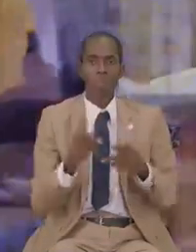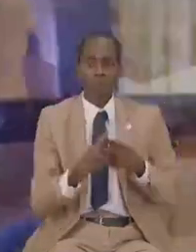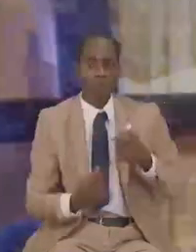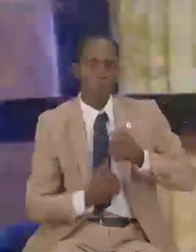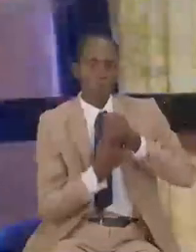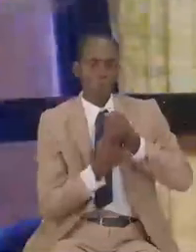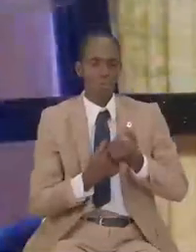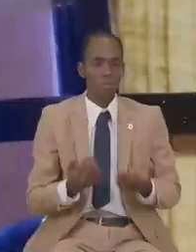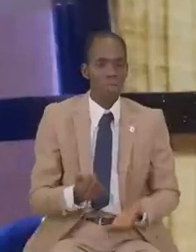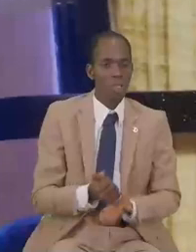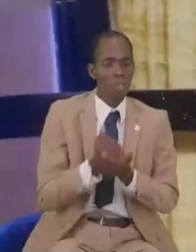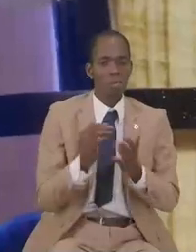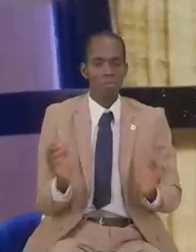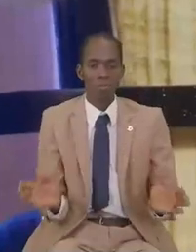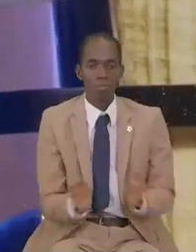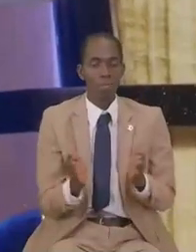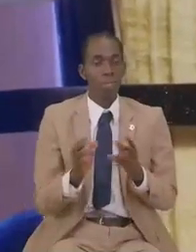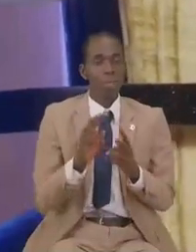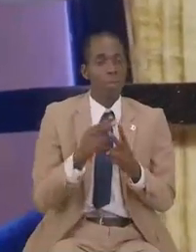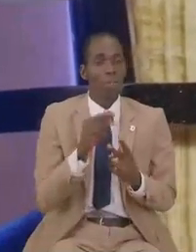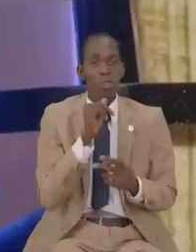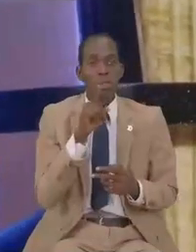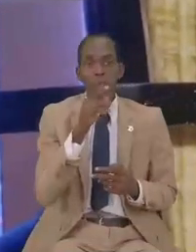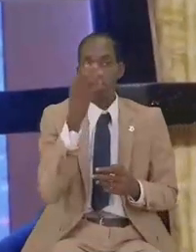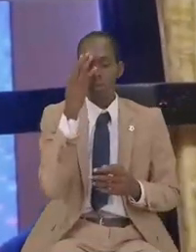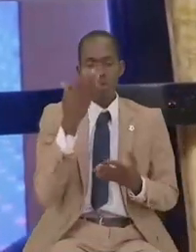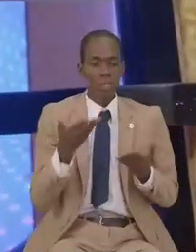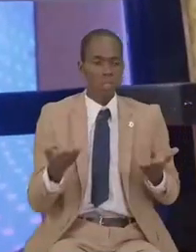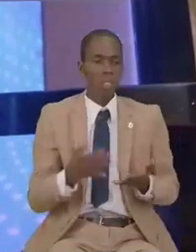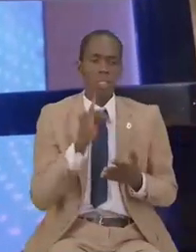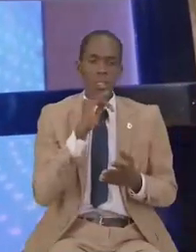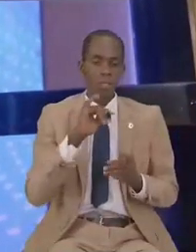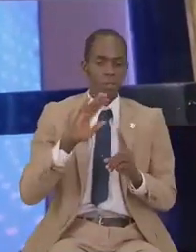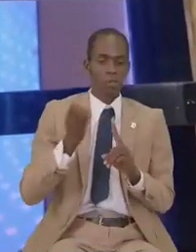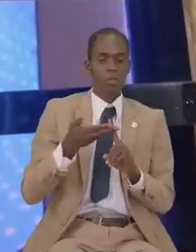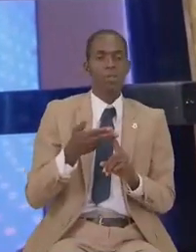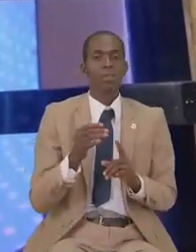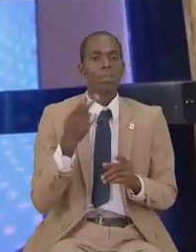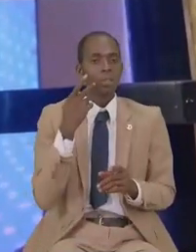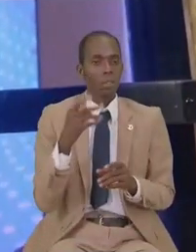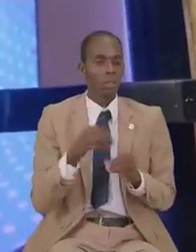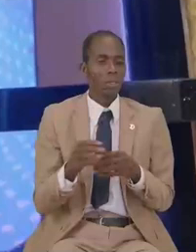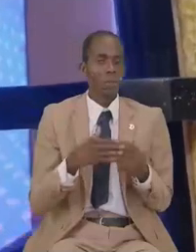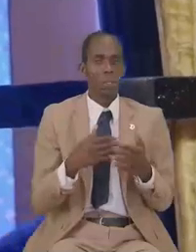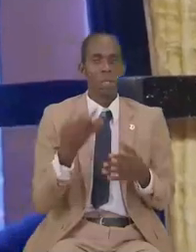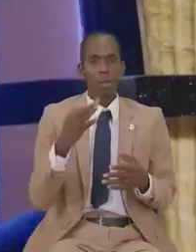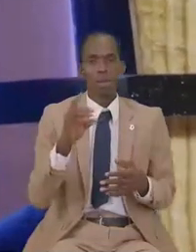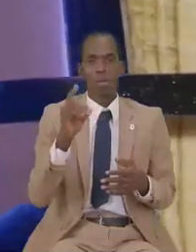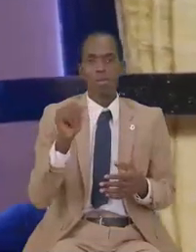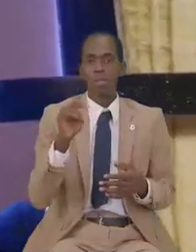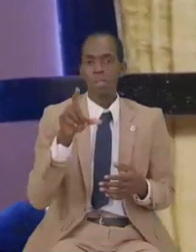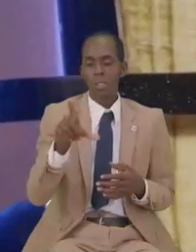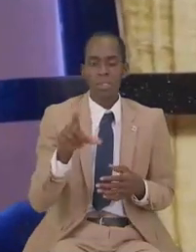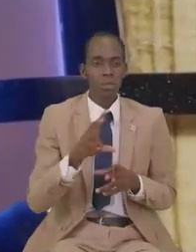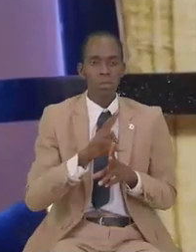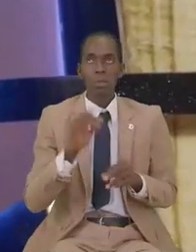t'encourager, pour te prodiguer des conseils ou pas, tu sais que voici la conviction que j'ai. Et dans le cas de Daniel, il n'y avait pas de pasteur, il n'y avait